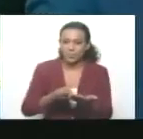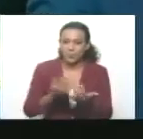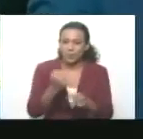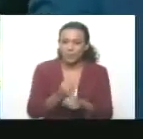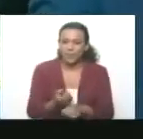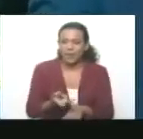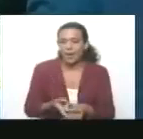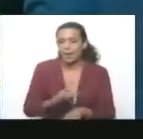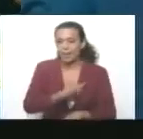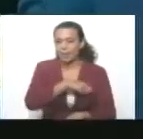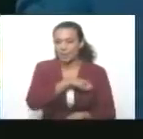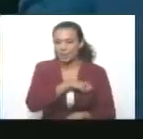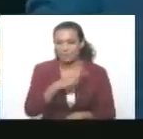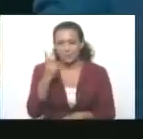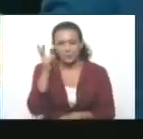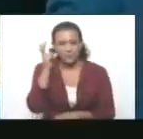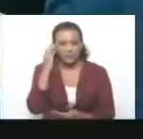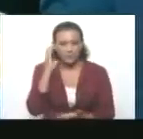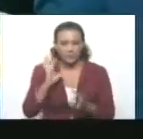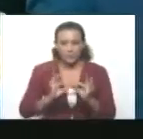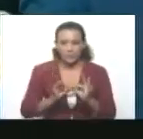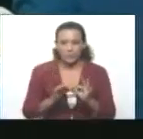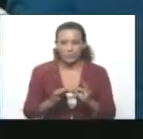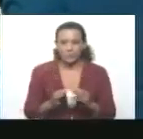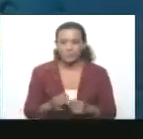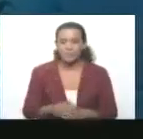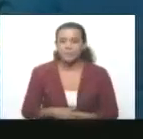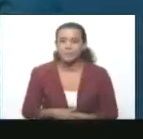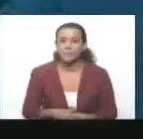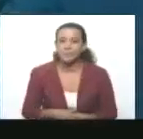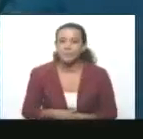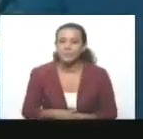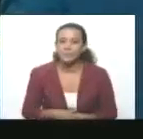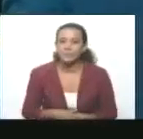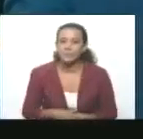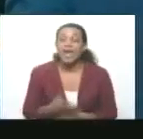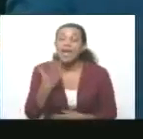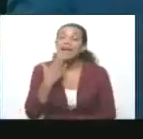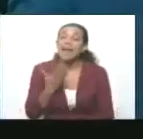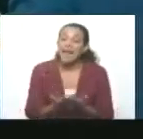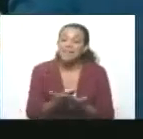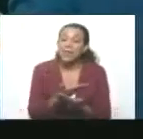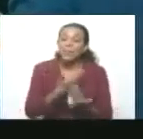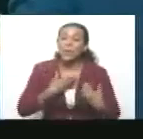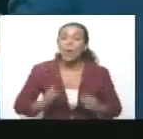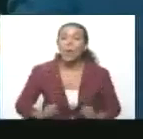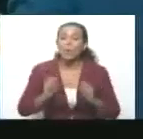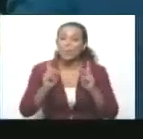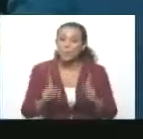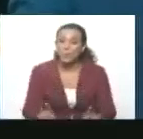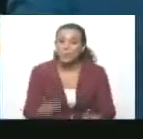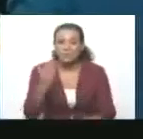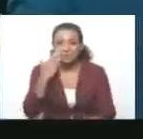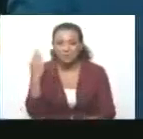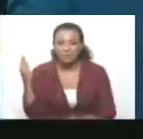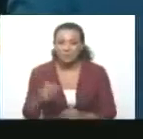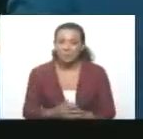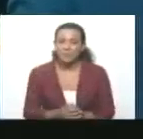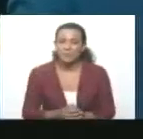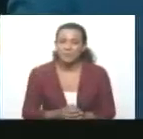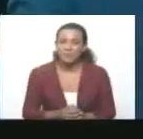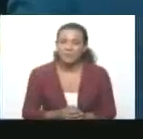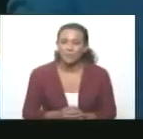için. Señor presidente, estamos agradecidos a usted por habernos dado esta oportunidad.